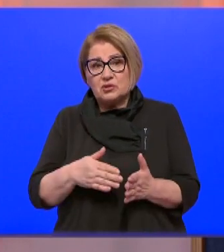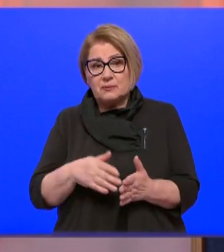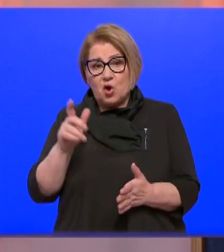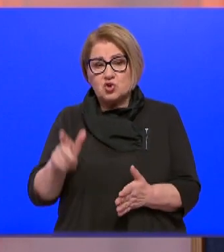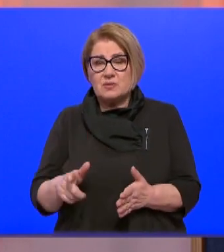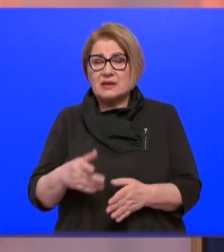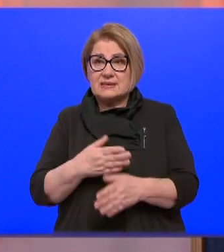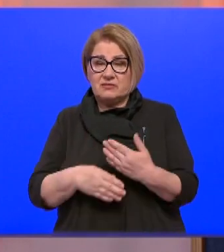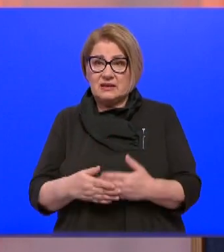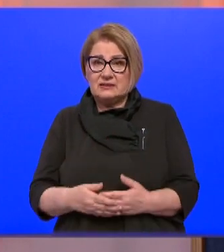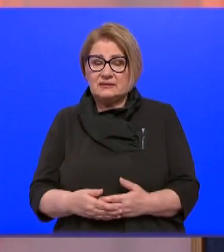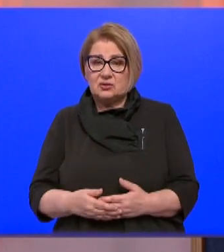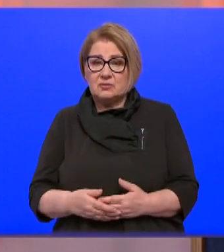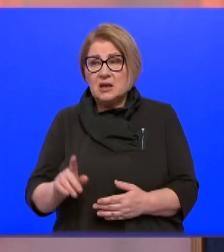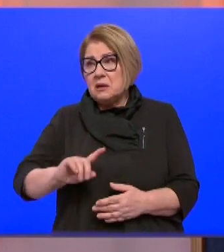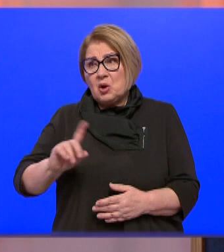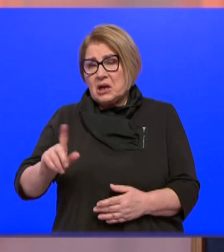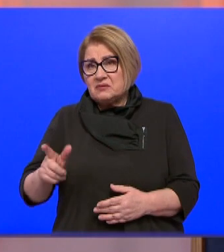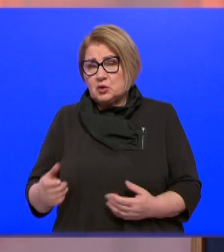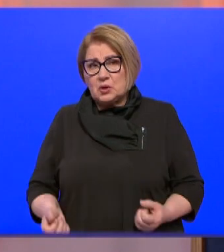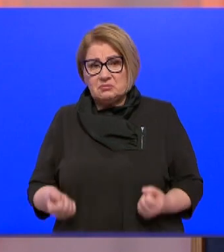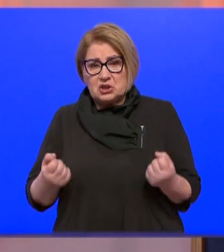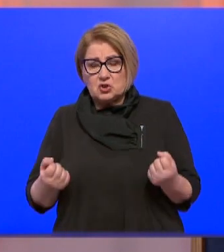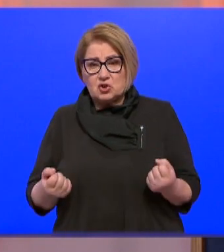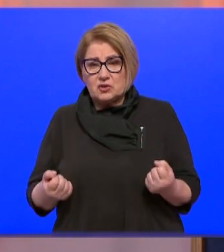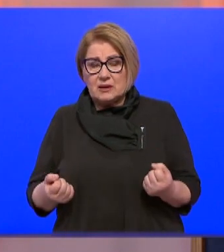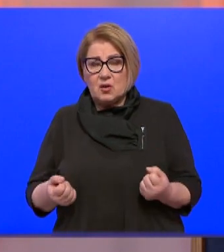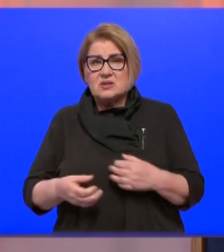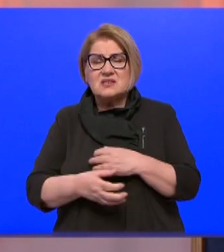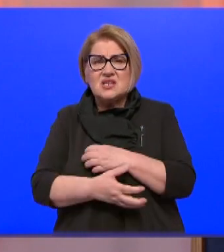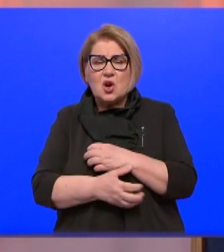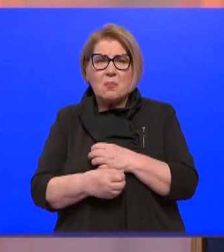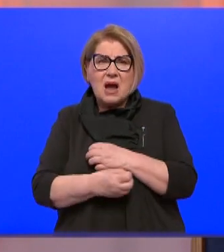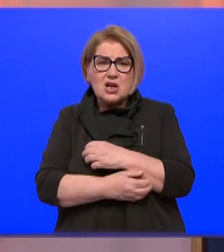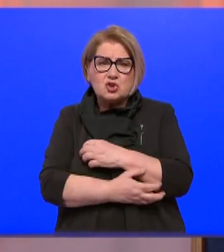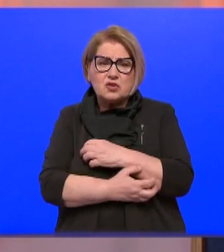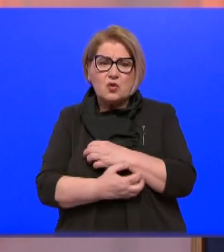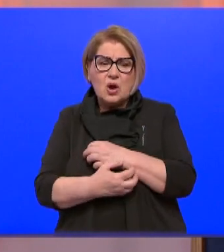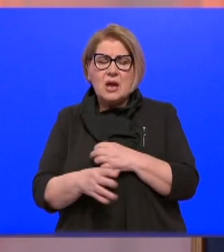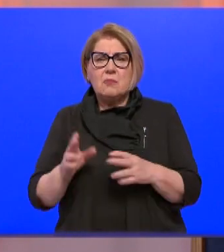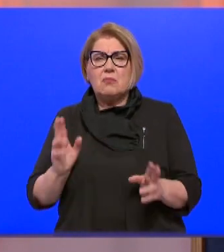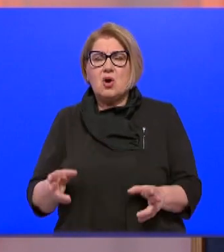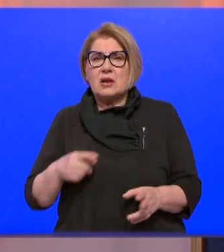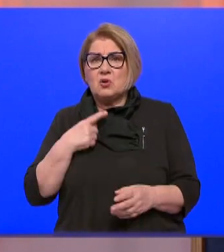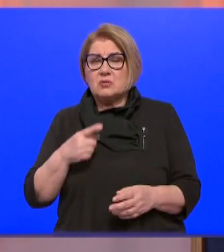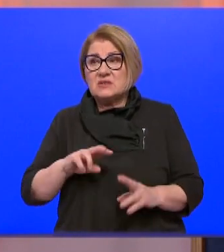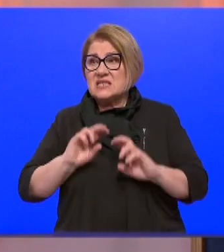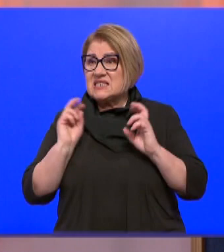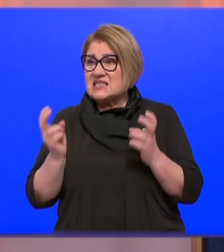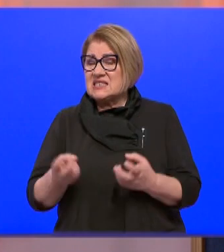o osobama s invaliditetom ili bilo kakvim teškoćama, o siromaštvu, jednostavno moramo